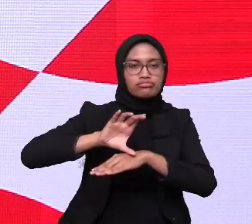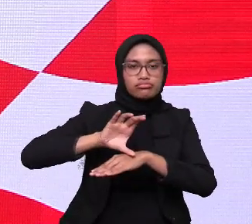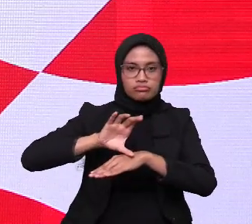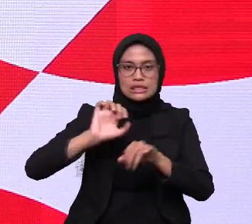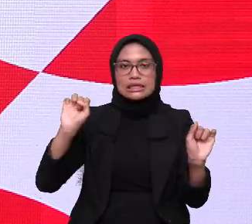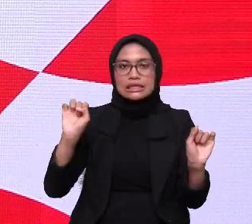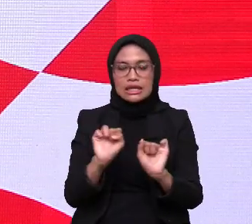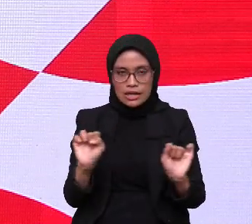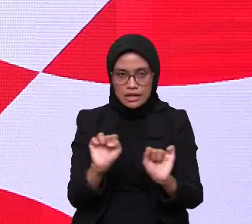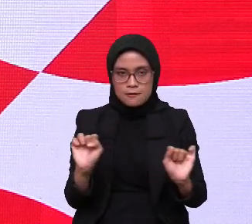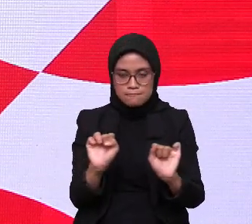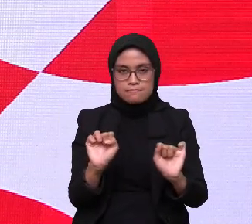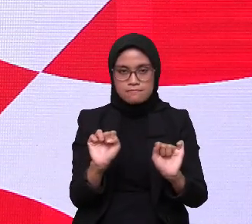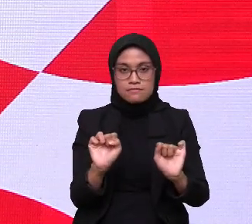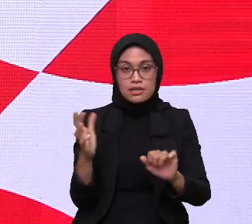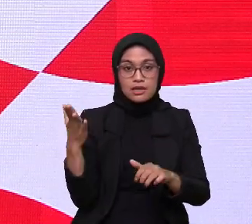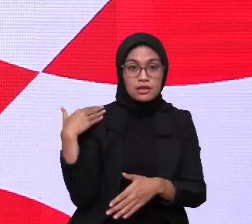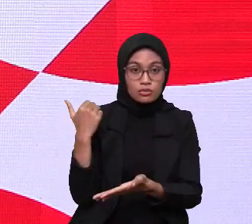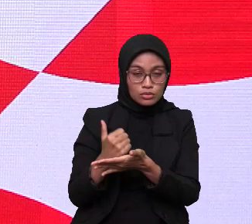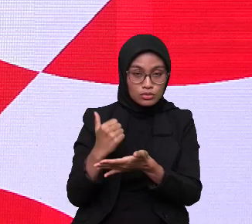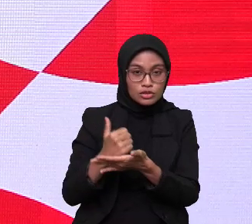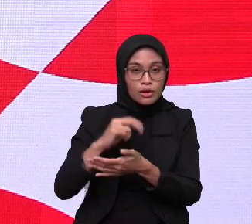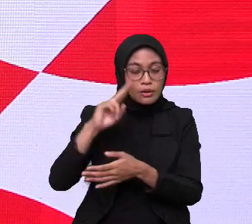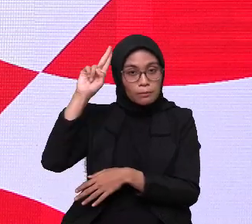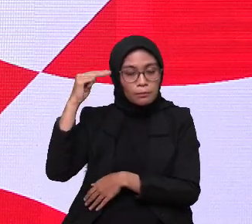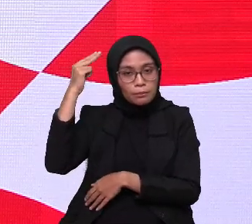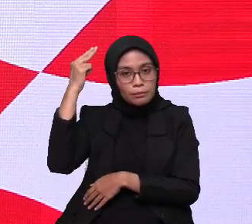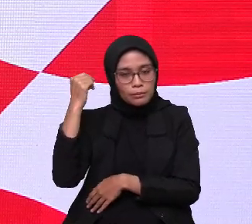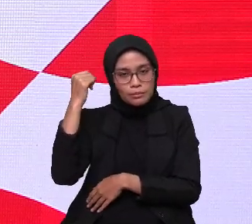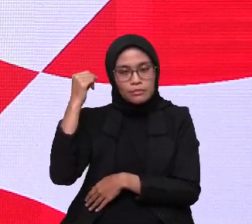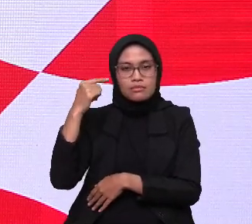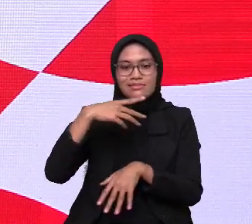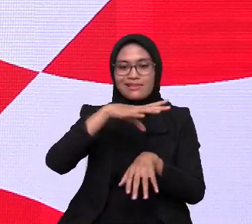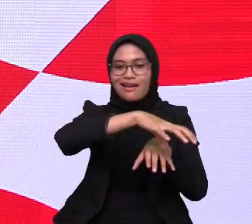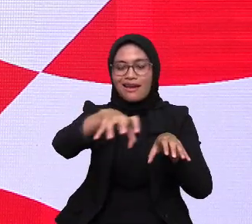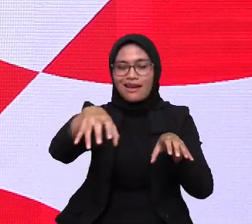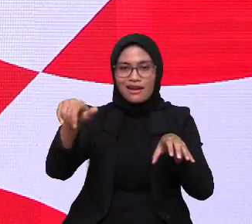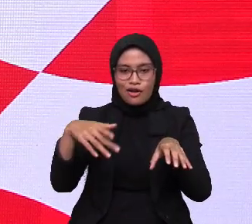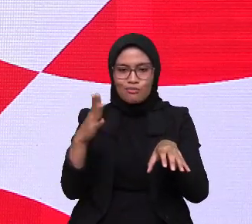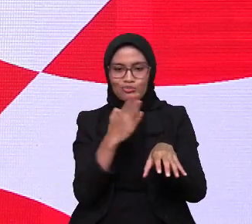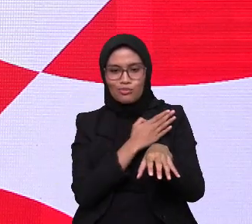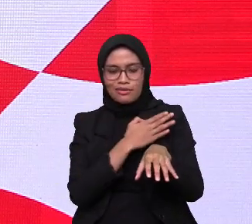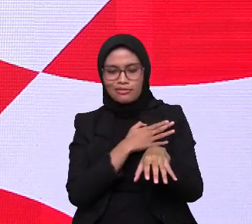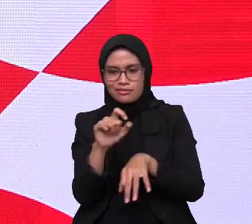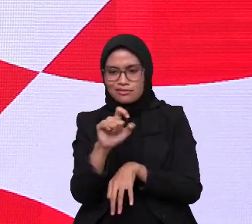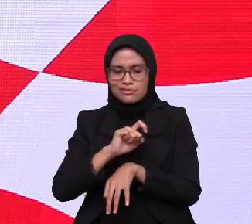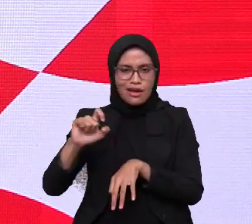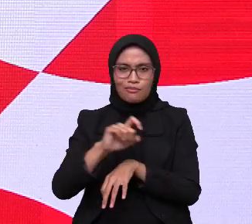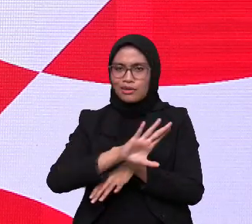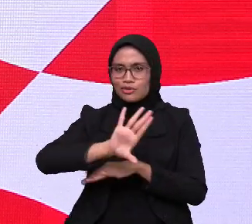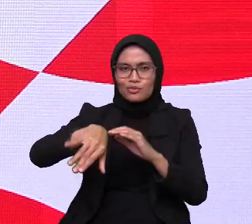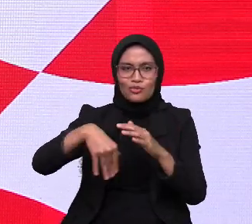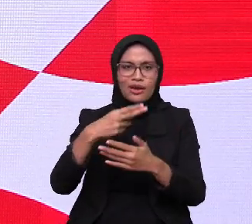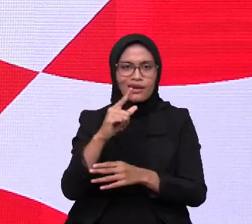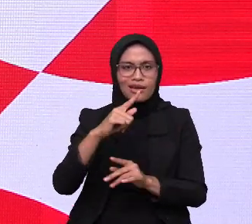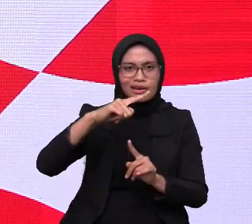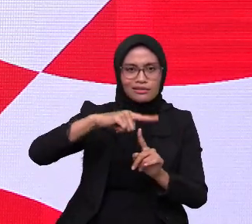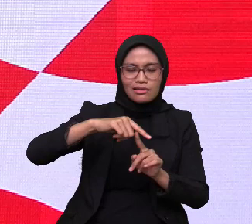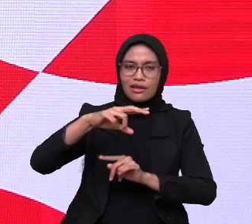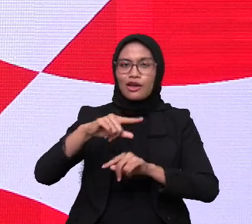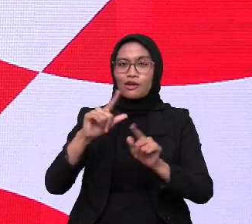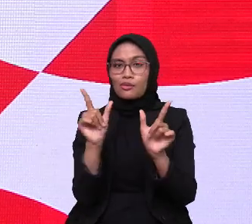peran pemimpin Daerah seperti Gubernur Walikota Bupati Camat sampai tingkat RT atau RW